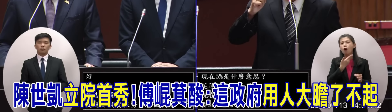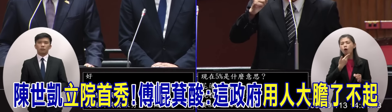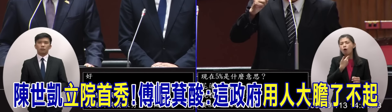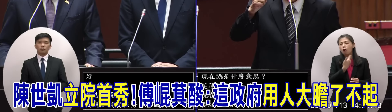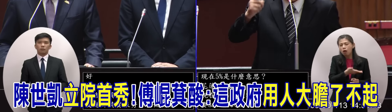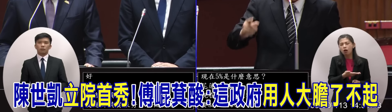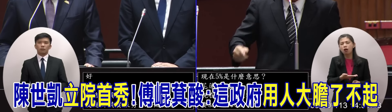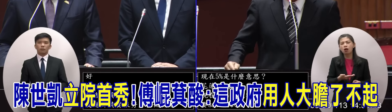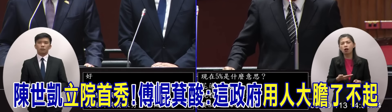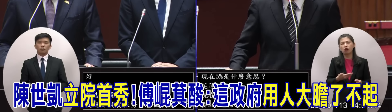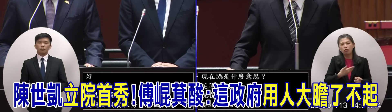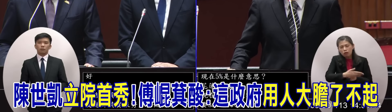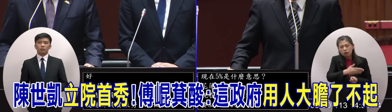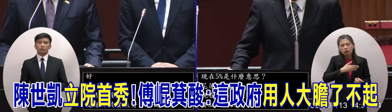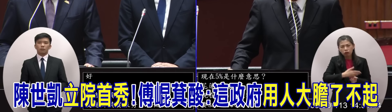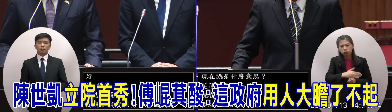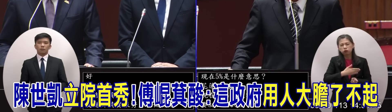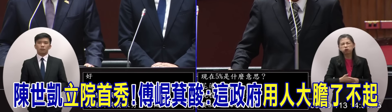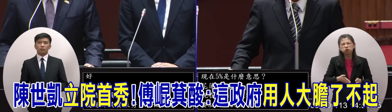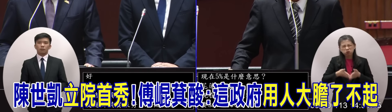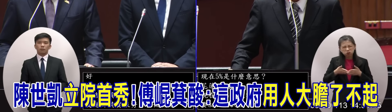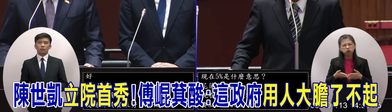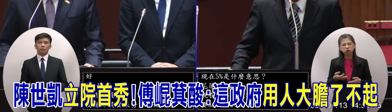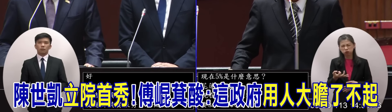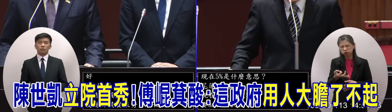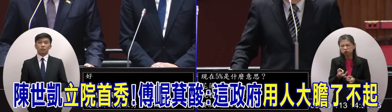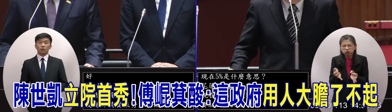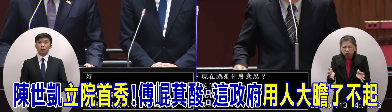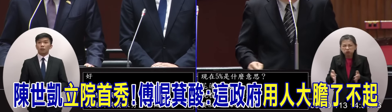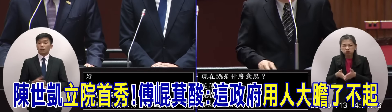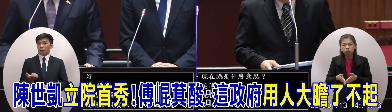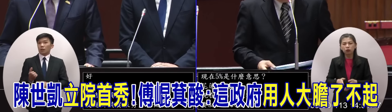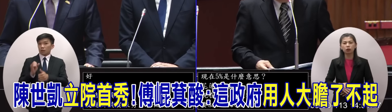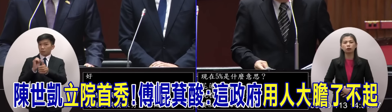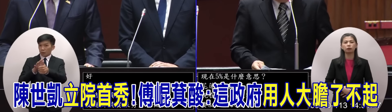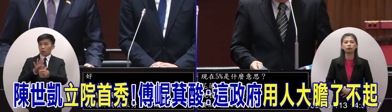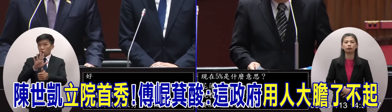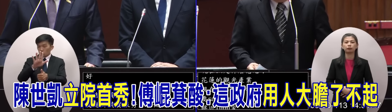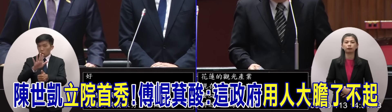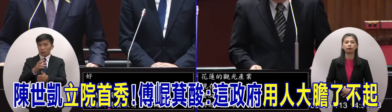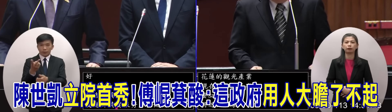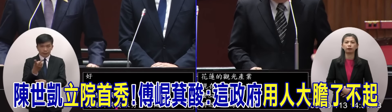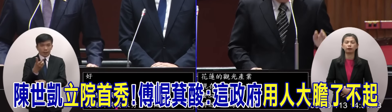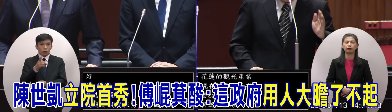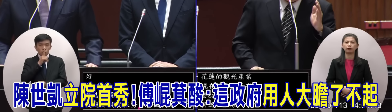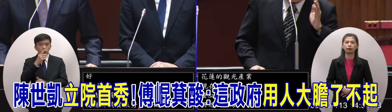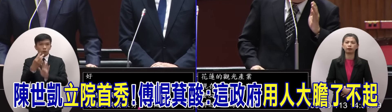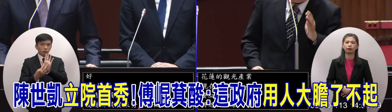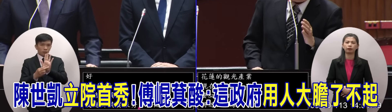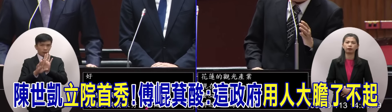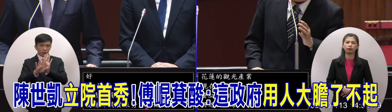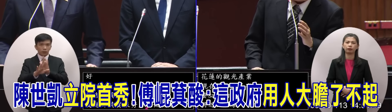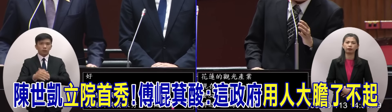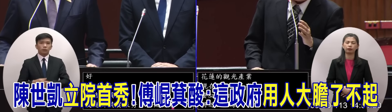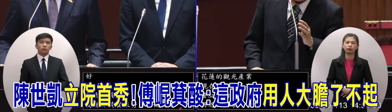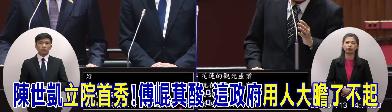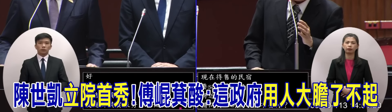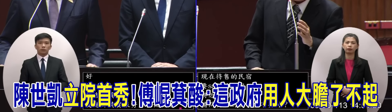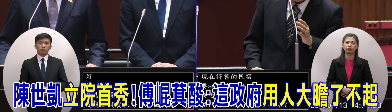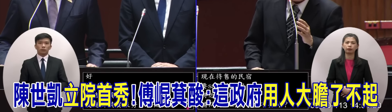这是系统性的风暴都要发生的。 我刚刚在施政报告都有提到这两部分， 但是我们没有看